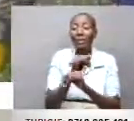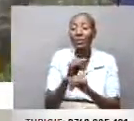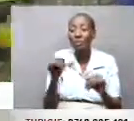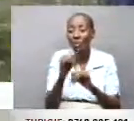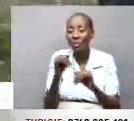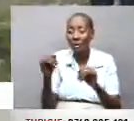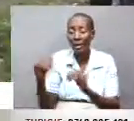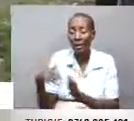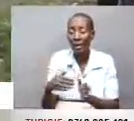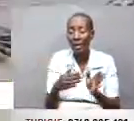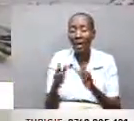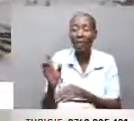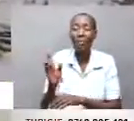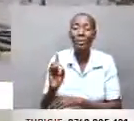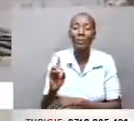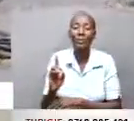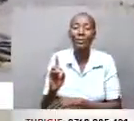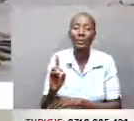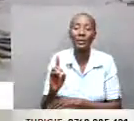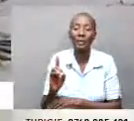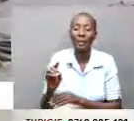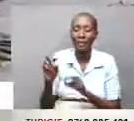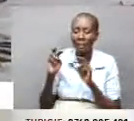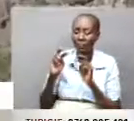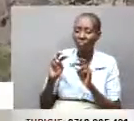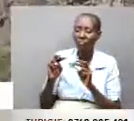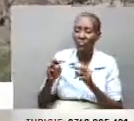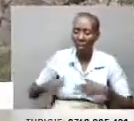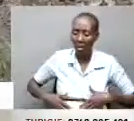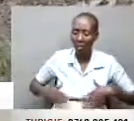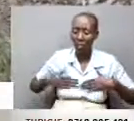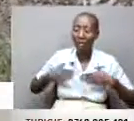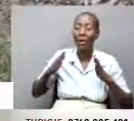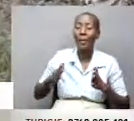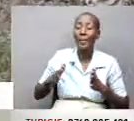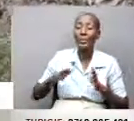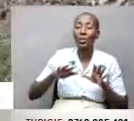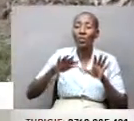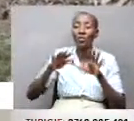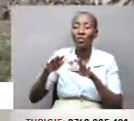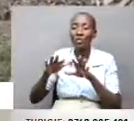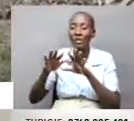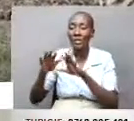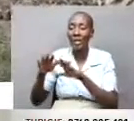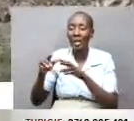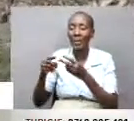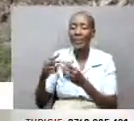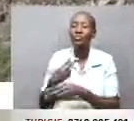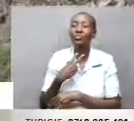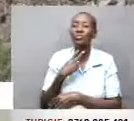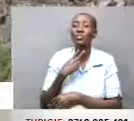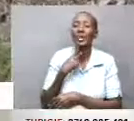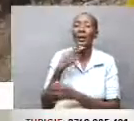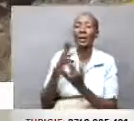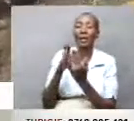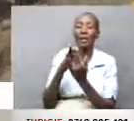Korokocho walipopatana na mwili wa mtu ukielea katika mto huo. Mwili huo uliopatikana ulikuwa makatikati ya mto,